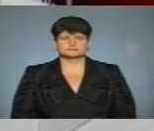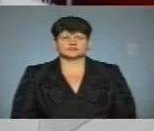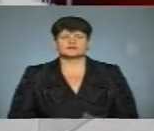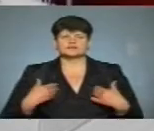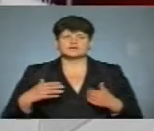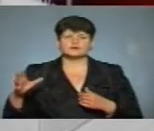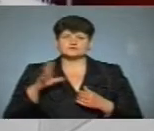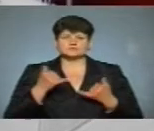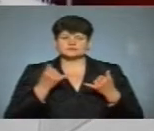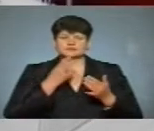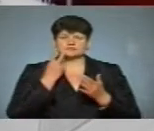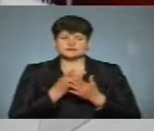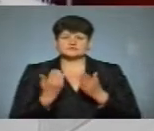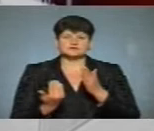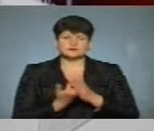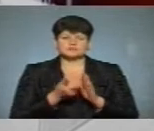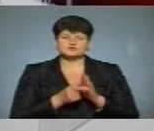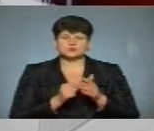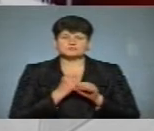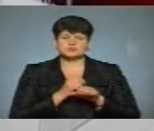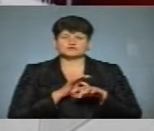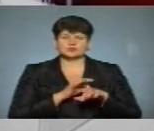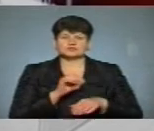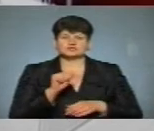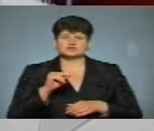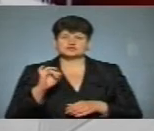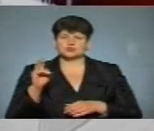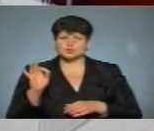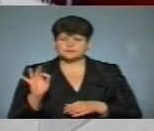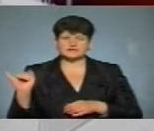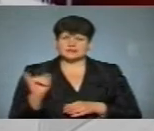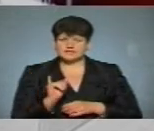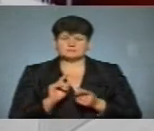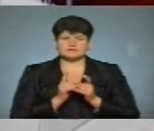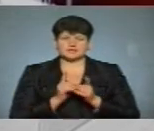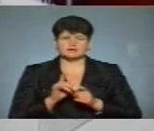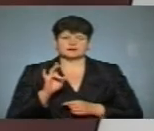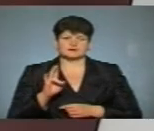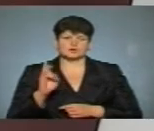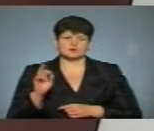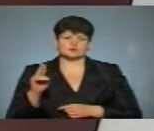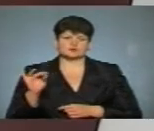Вітаю всіх, хто зараз з нами. Ви дивитесь новини. У студії працює ведуча Анастасія Чечко і сурдоперекладач Надія Коцовська.